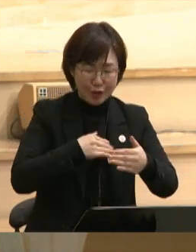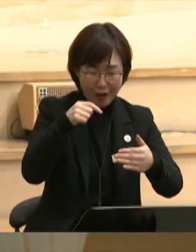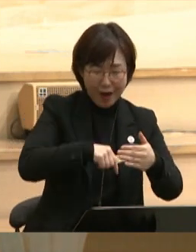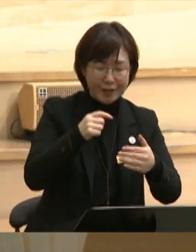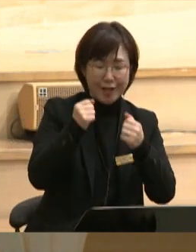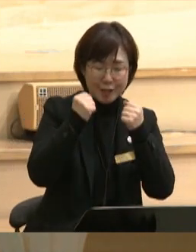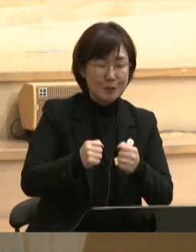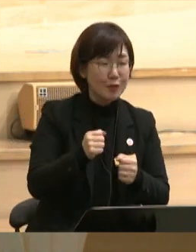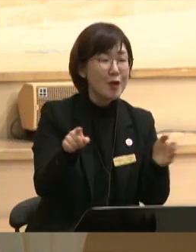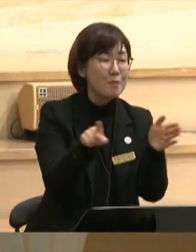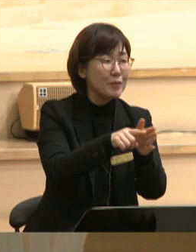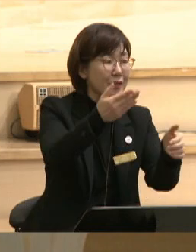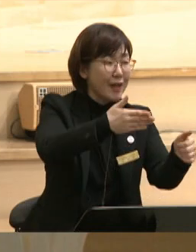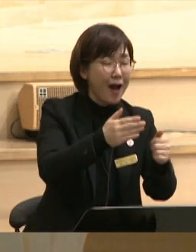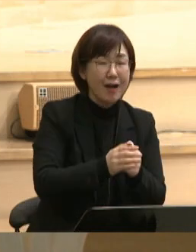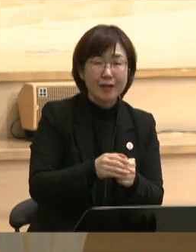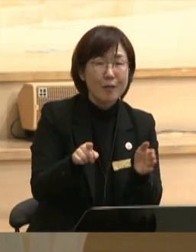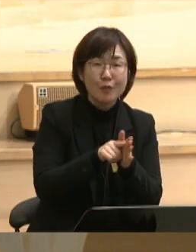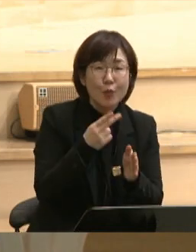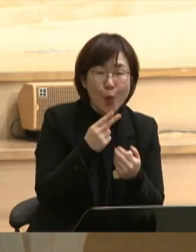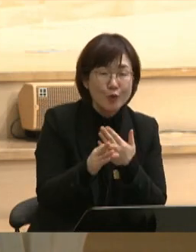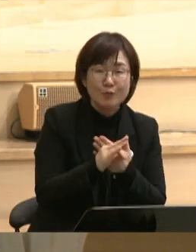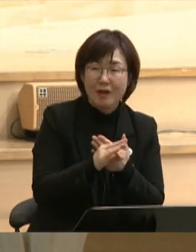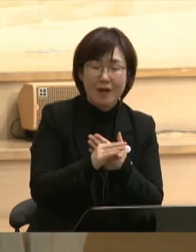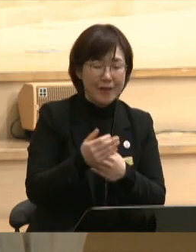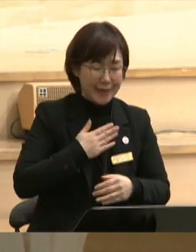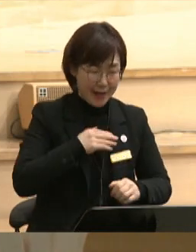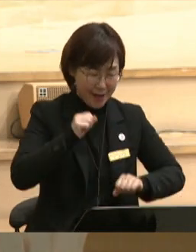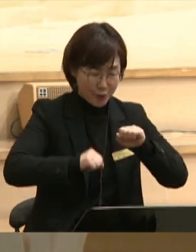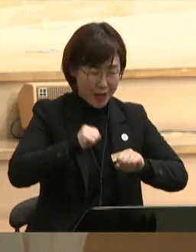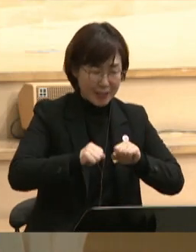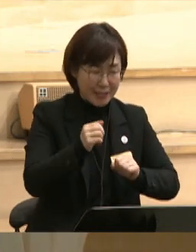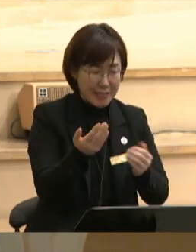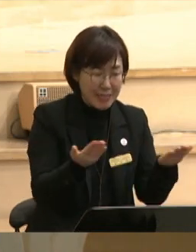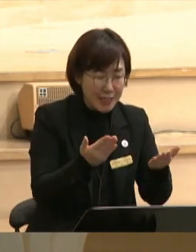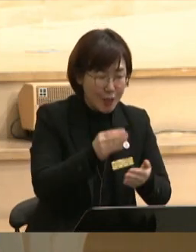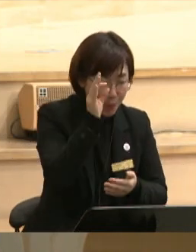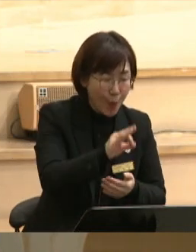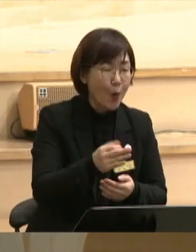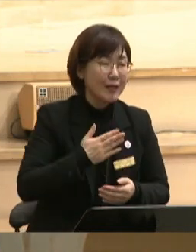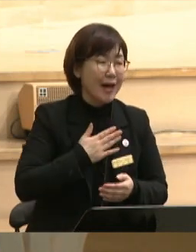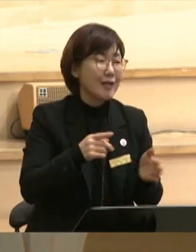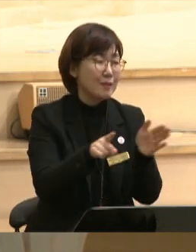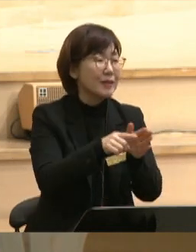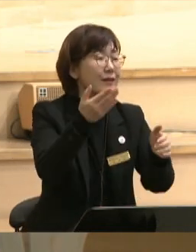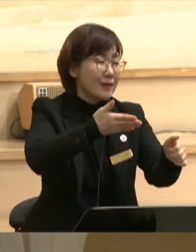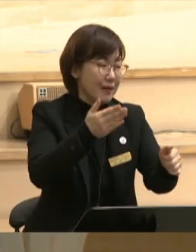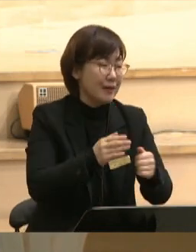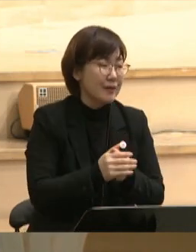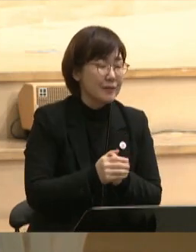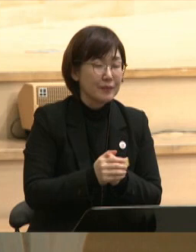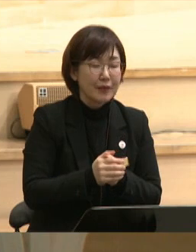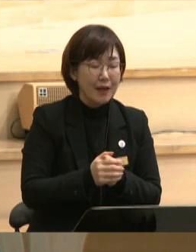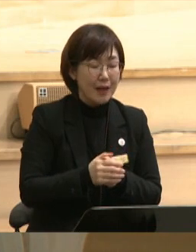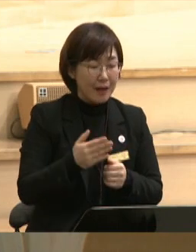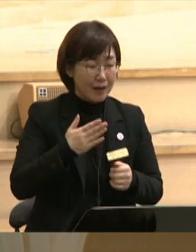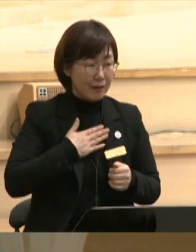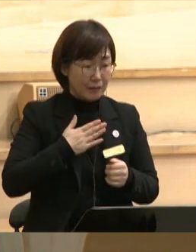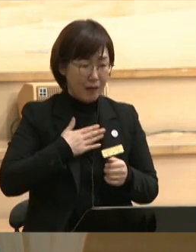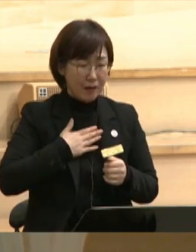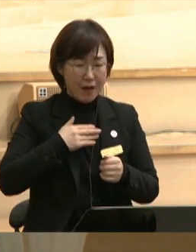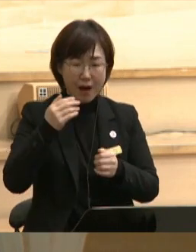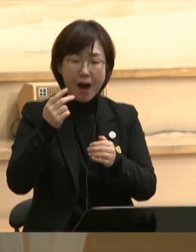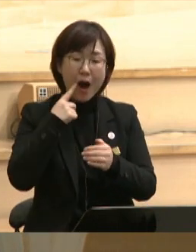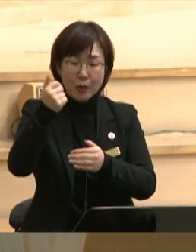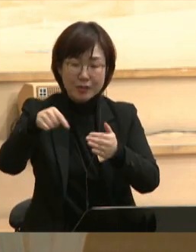계심을 믿으라 그렇지 못하겠거든 행하는 그 일로 말미암아 나를 믿으라 예수님이 말합니다 내가 아버지 아내 거하고